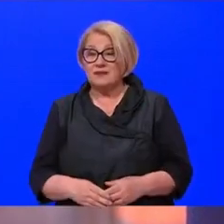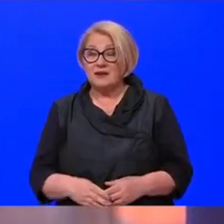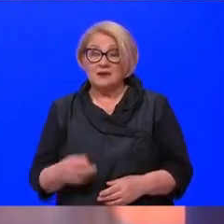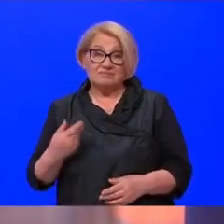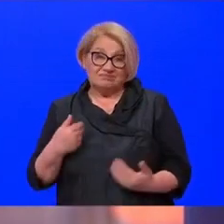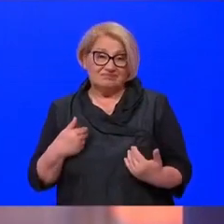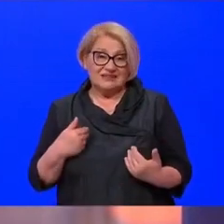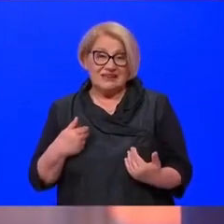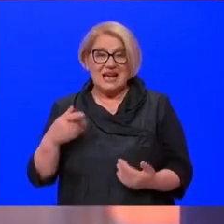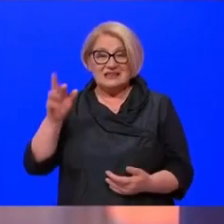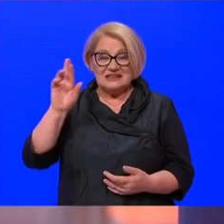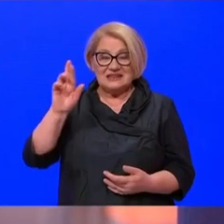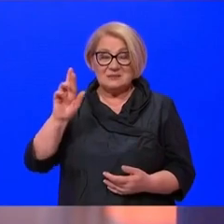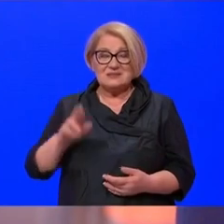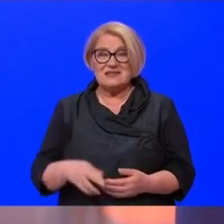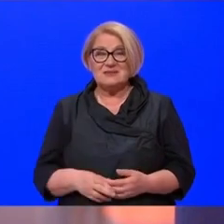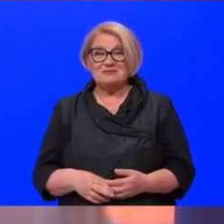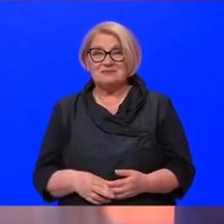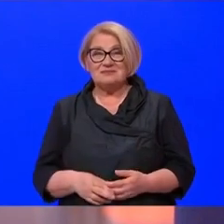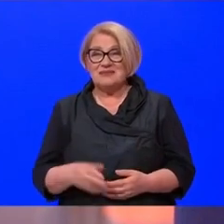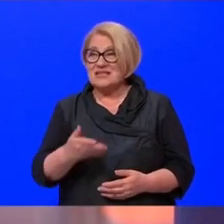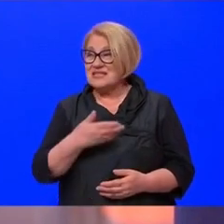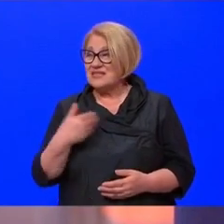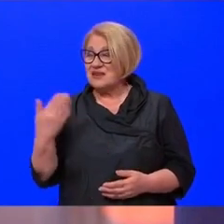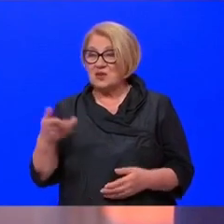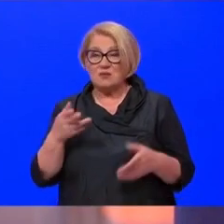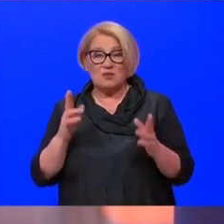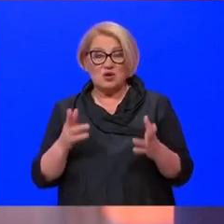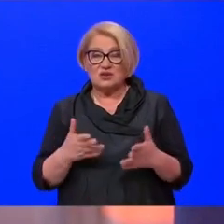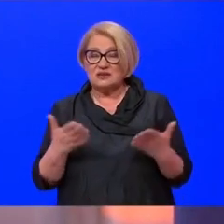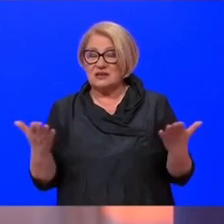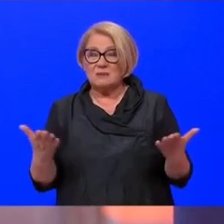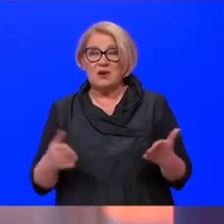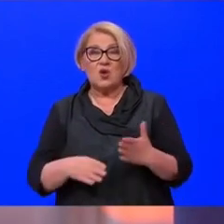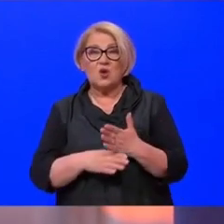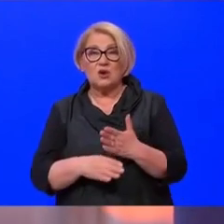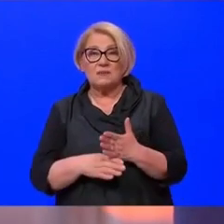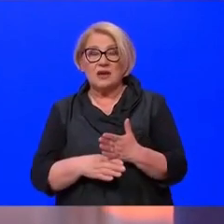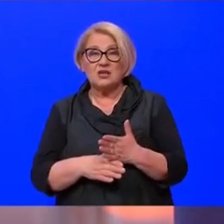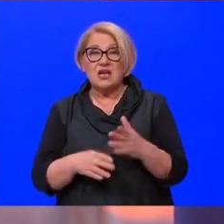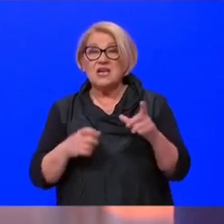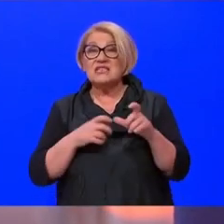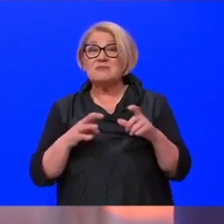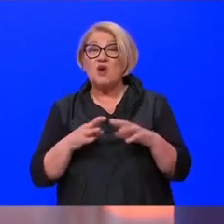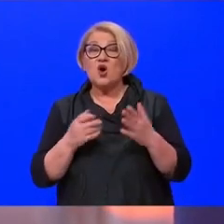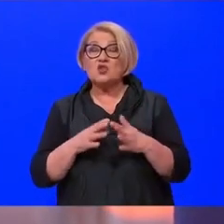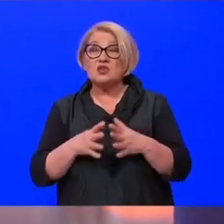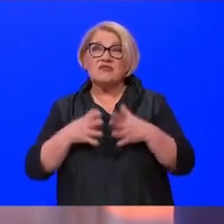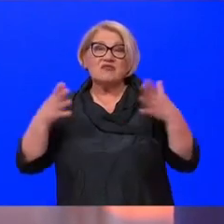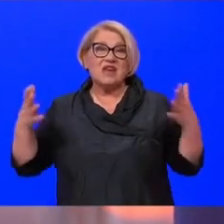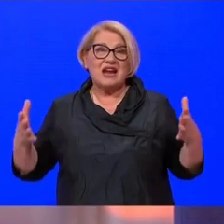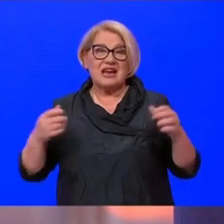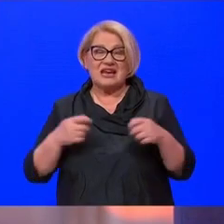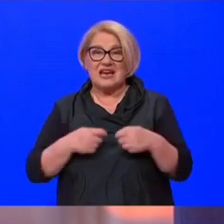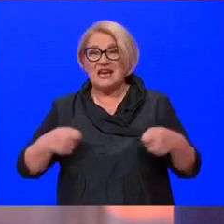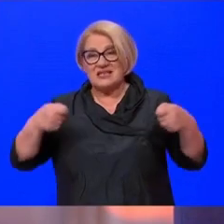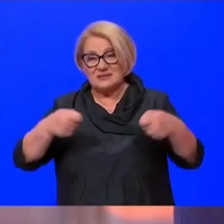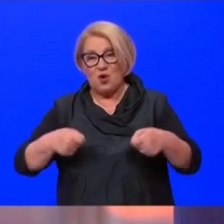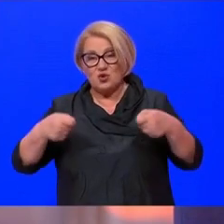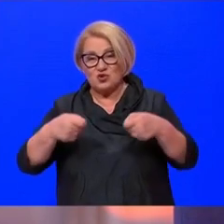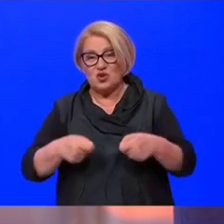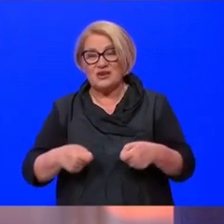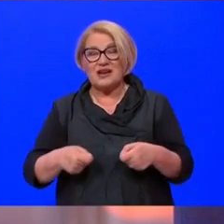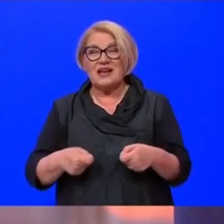nadam, poštovani gledatelji, svi vi koji možete na bilo koji način pomoći sponzorima, ponajprije velikim sponzorima